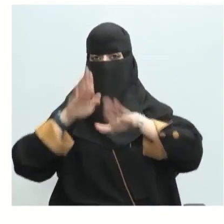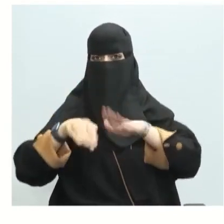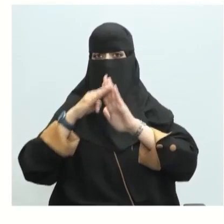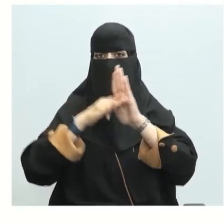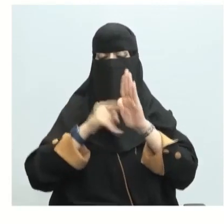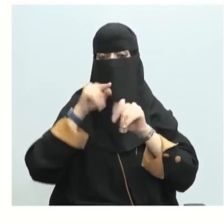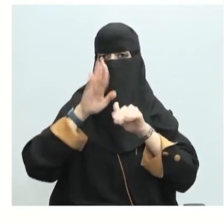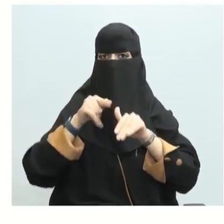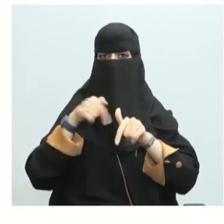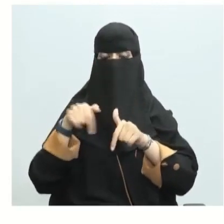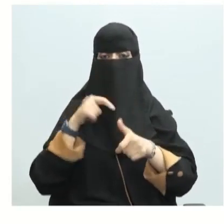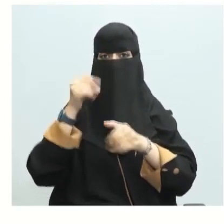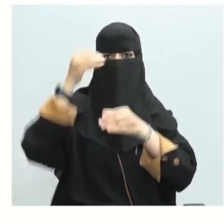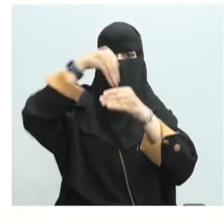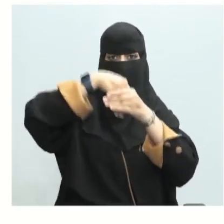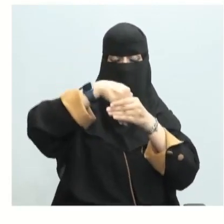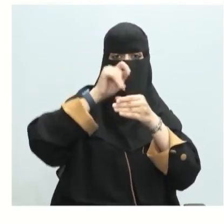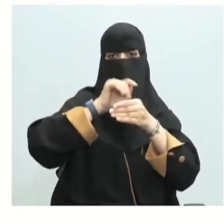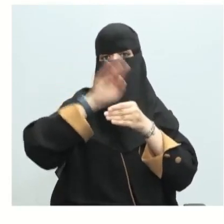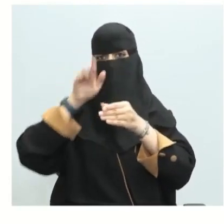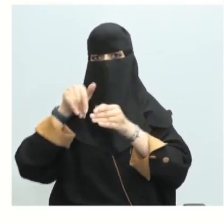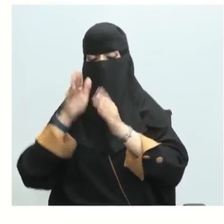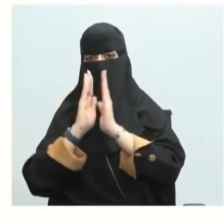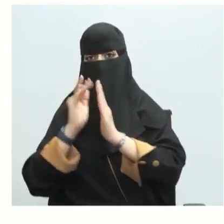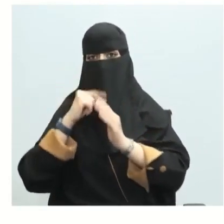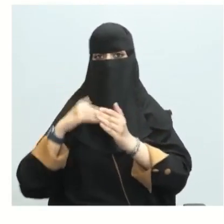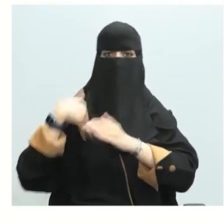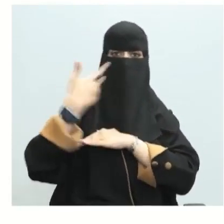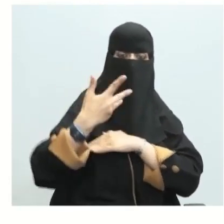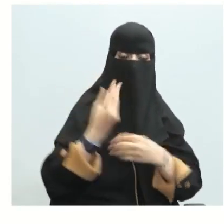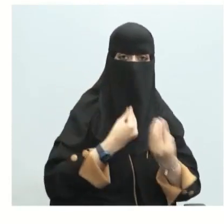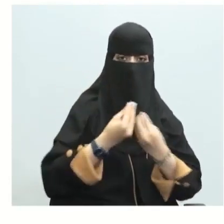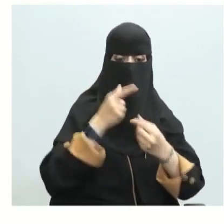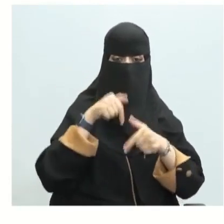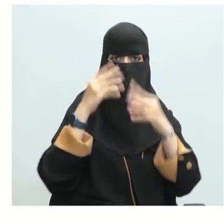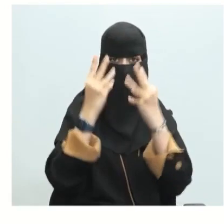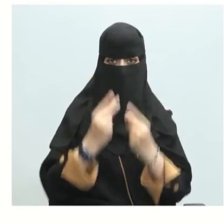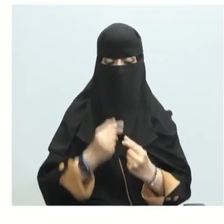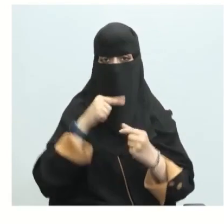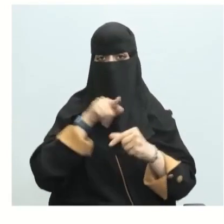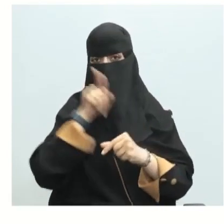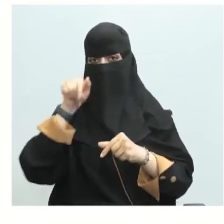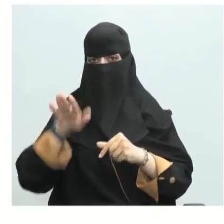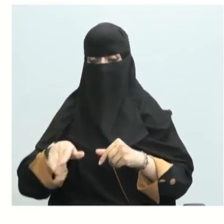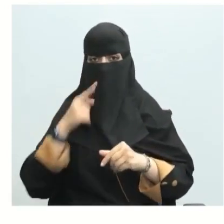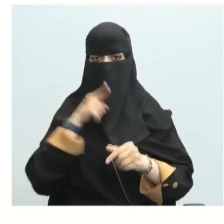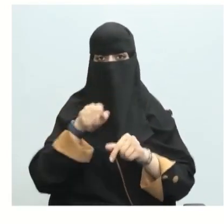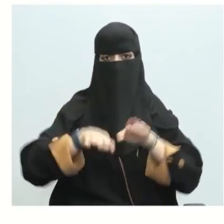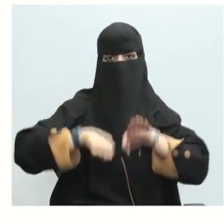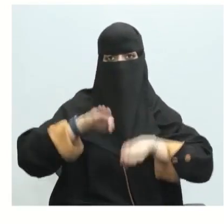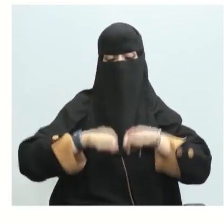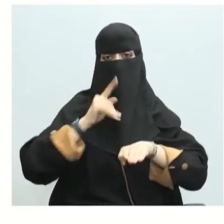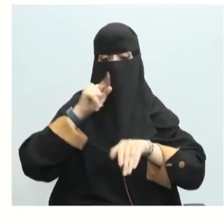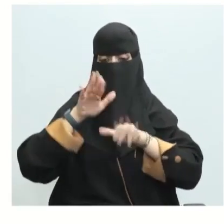للمواد الداخله والمواد الناتجه في التفاعل ل حساب التغير المحتوى الحراري له المعادلتين